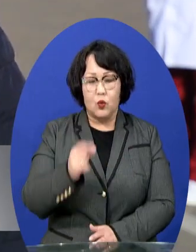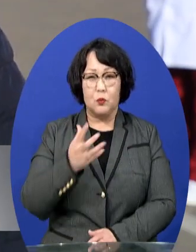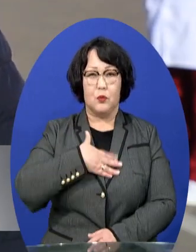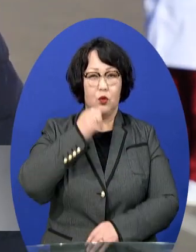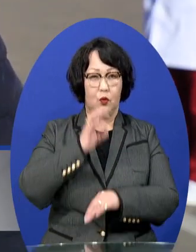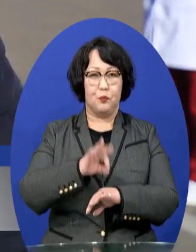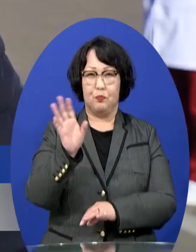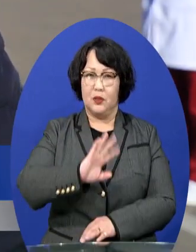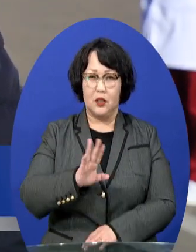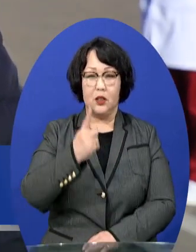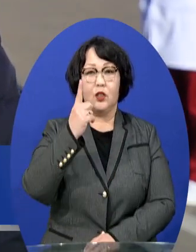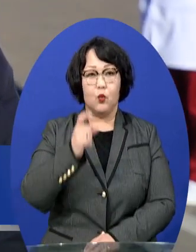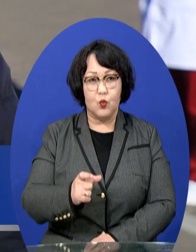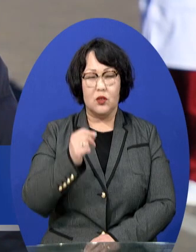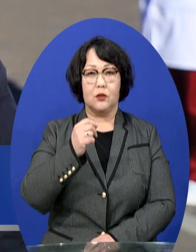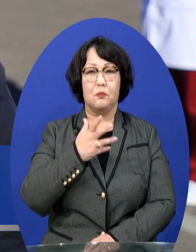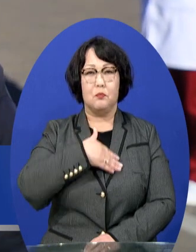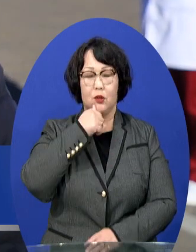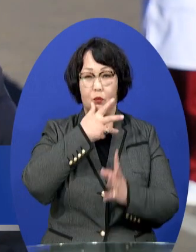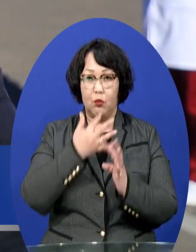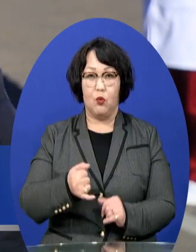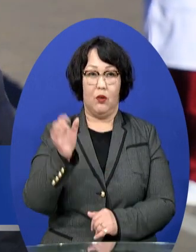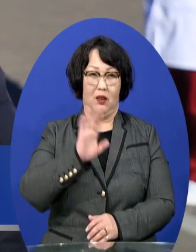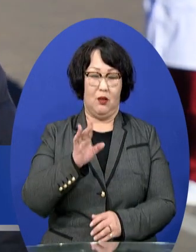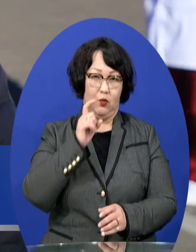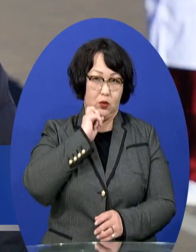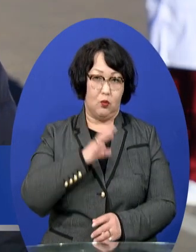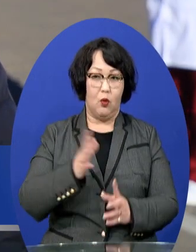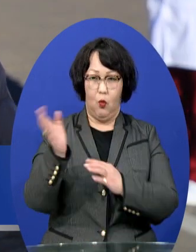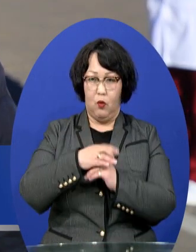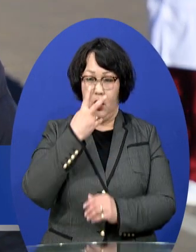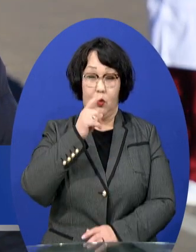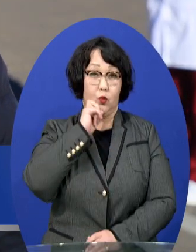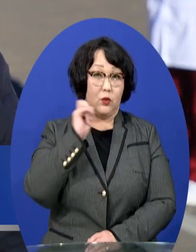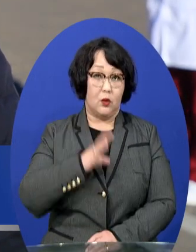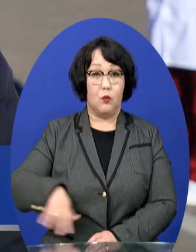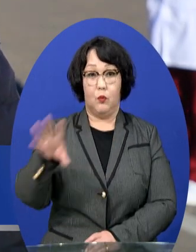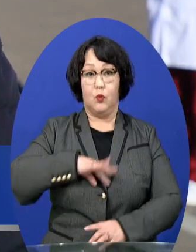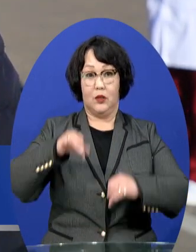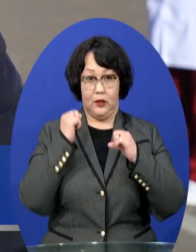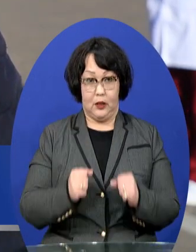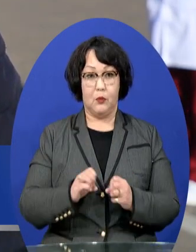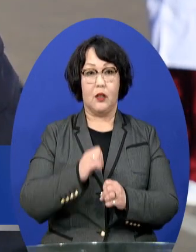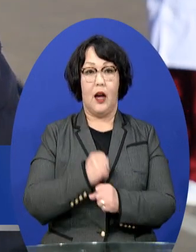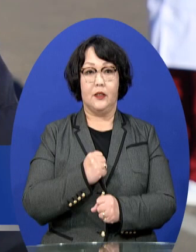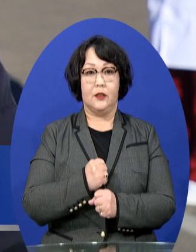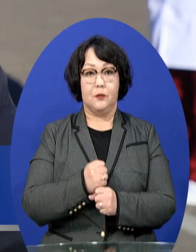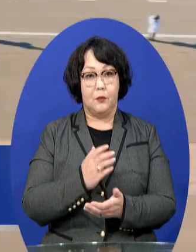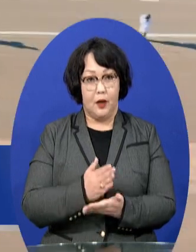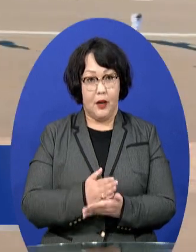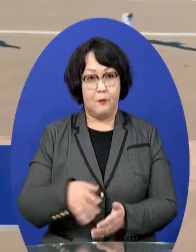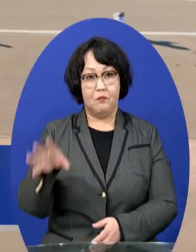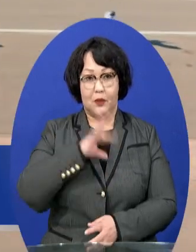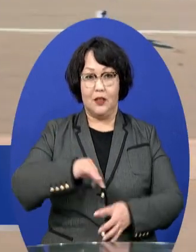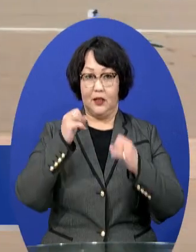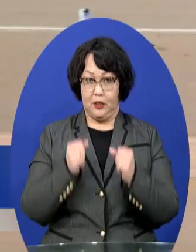хүнч битгий хүндрээсээ, за аль болох битгий насвалт гараасаа гэж бид бүхэн хичээж ажиллаж байна. За энэ бидний хичээж